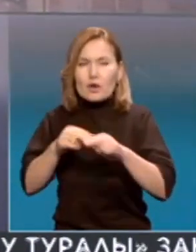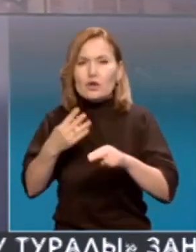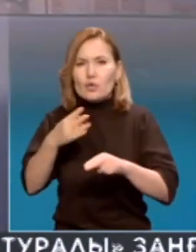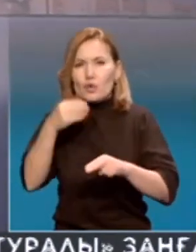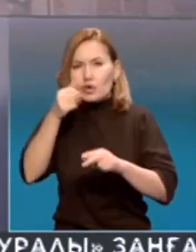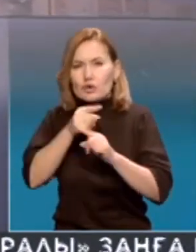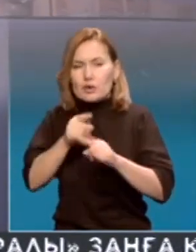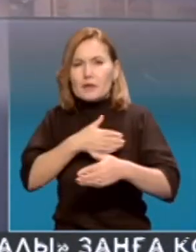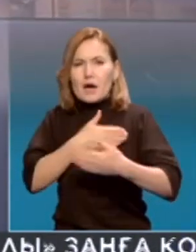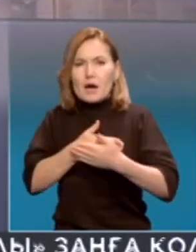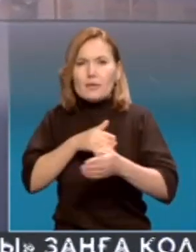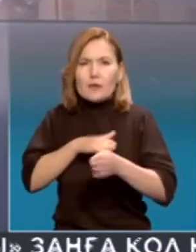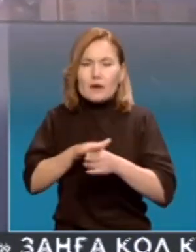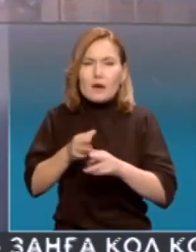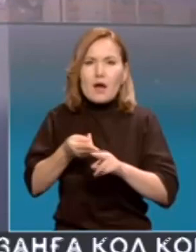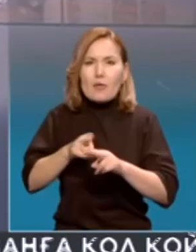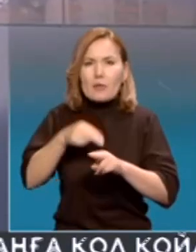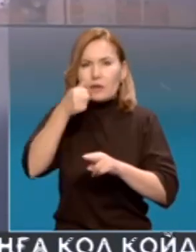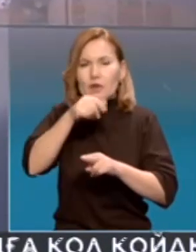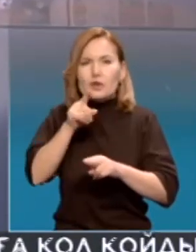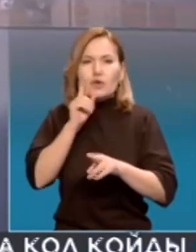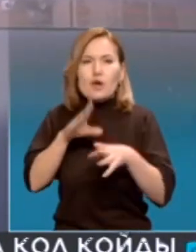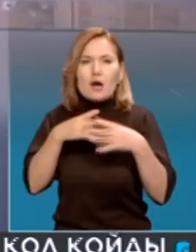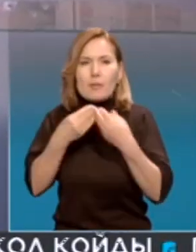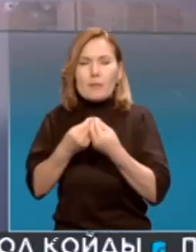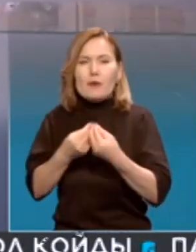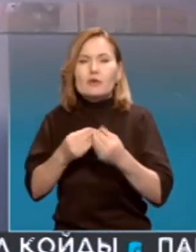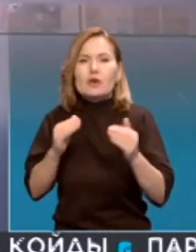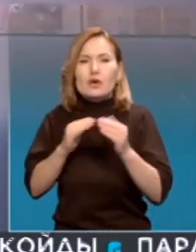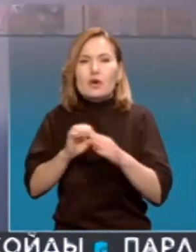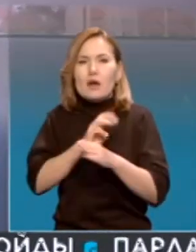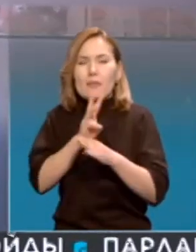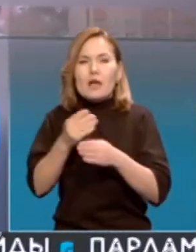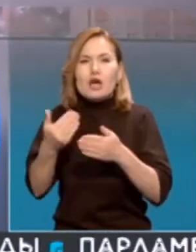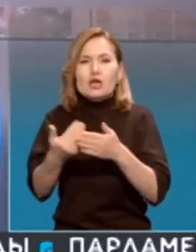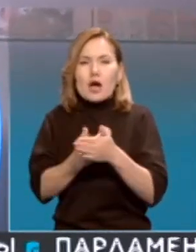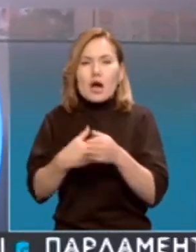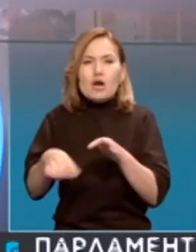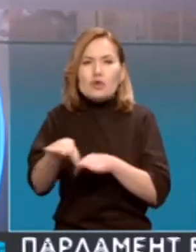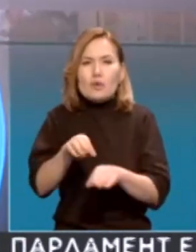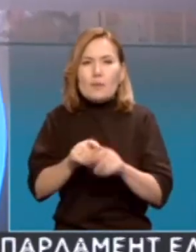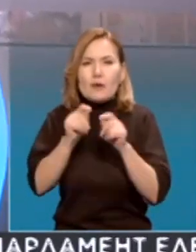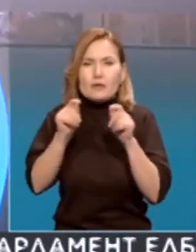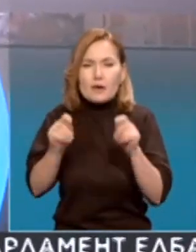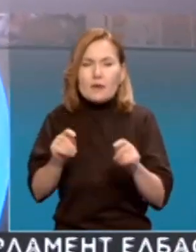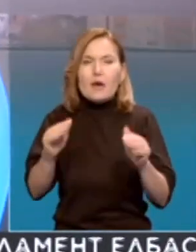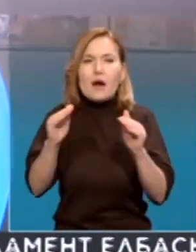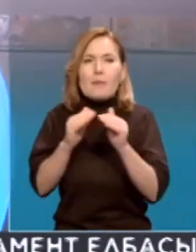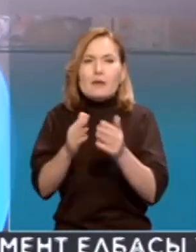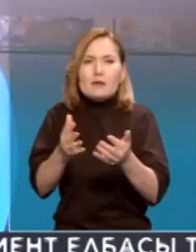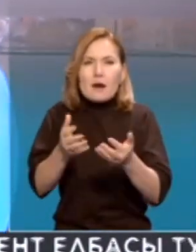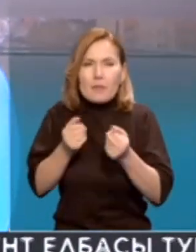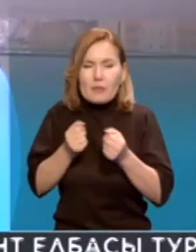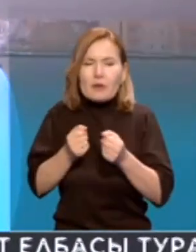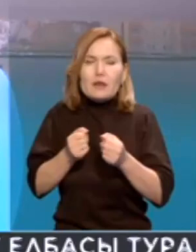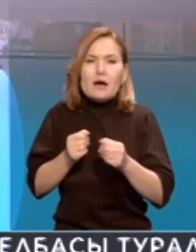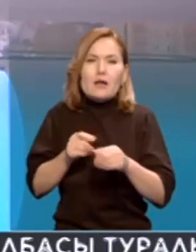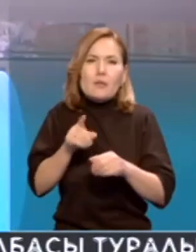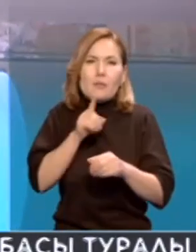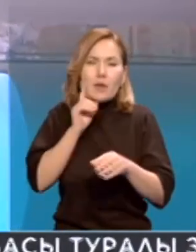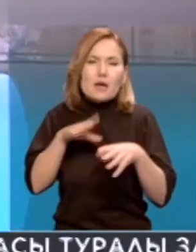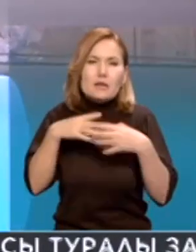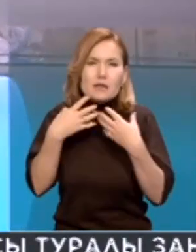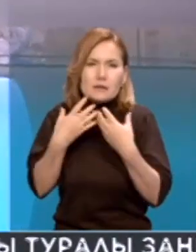жатыр. Биыл жас отбасыларды баспанамен қамту мақсатында жаңа жоба қолға алынды. Баспаналы болып қуанышқа кенелгендермен өңірдегі